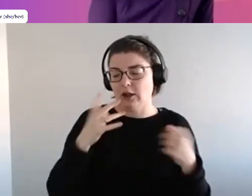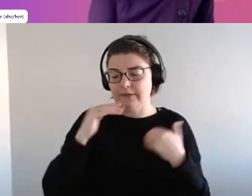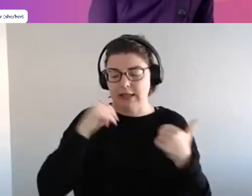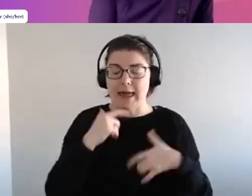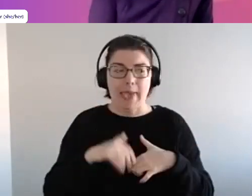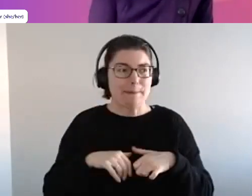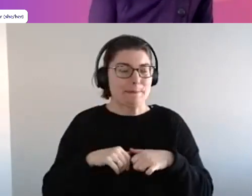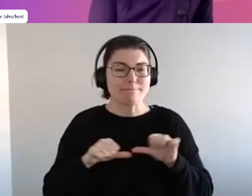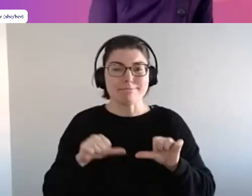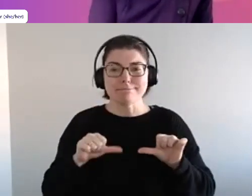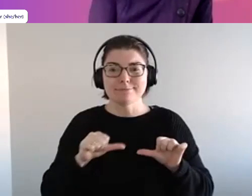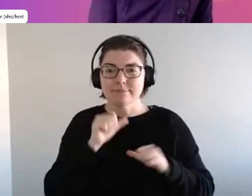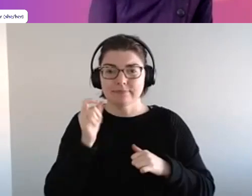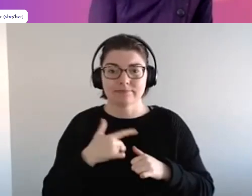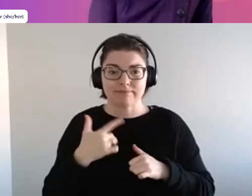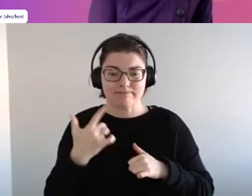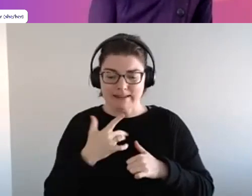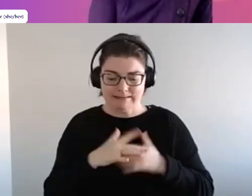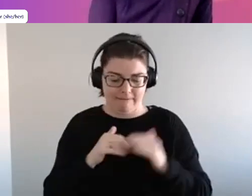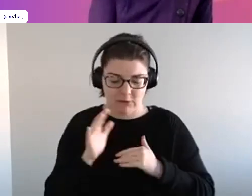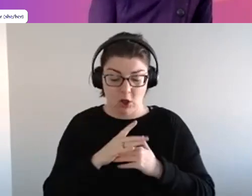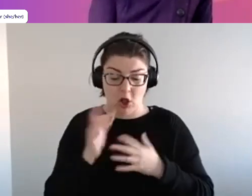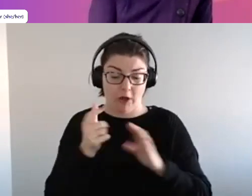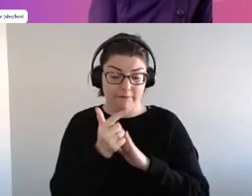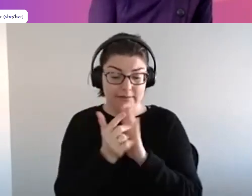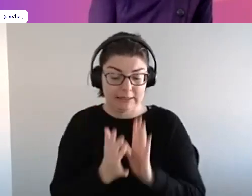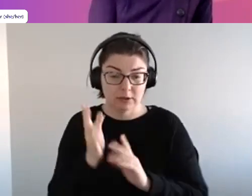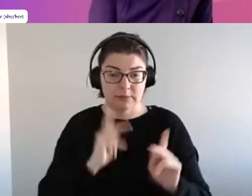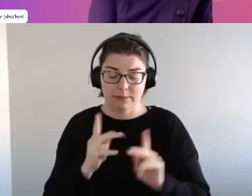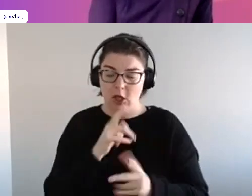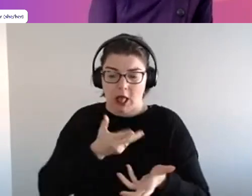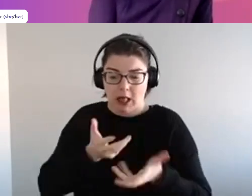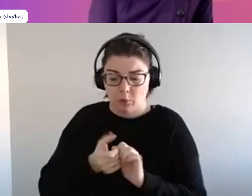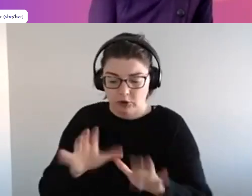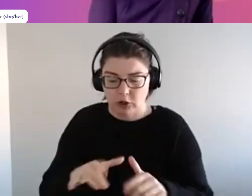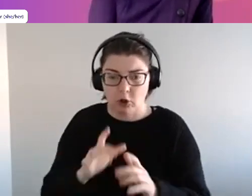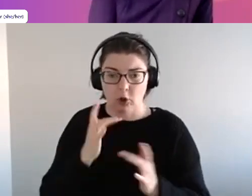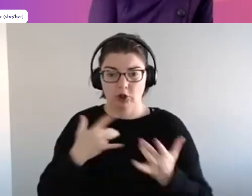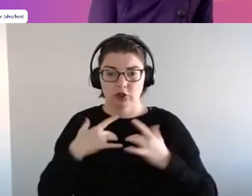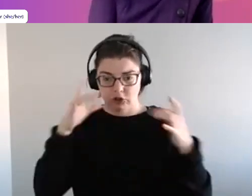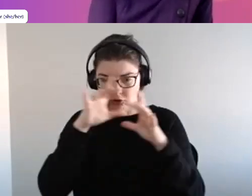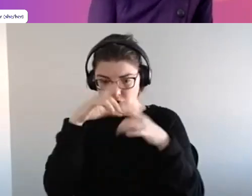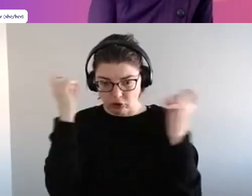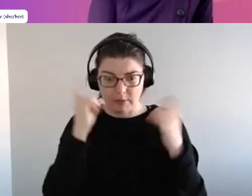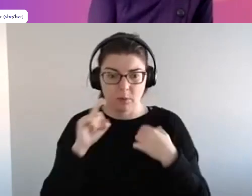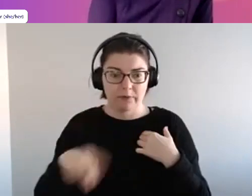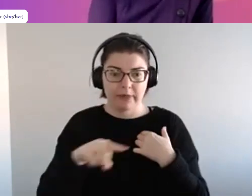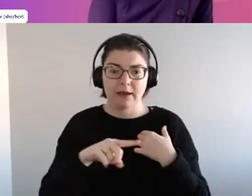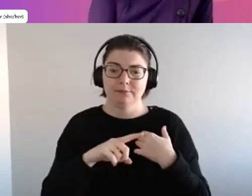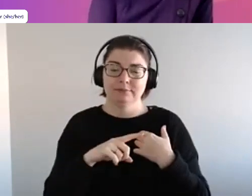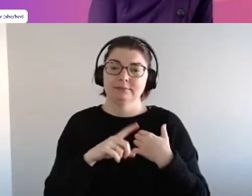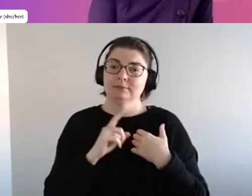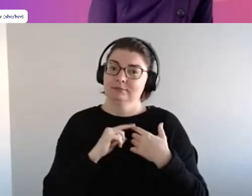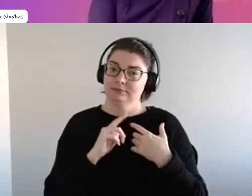je pense que c'est un raison je pense que c'est parce que les gens sont mal à l'aise ils ne savent pas comment parler aux enfants ou ils ont peur de traumatiser les enfants